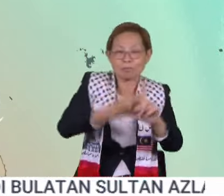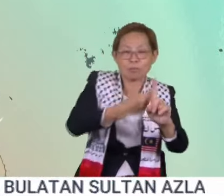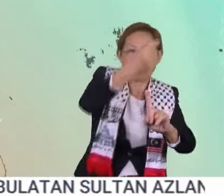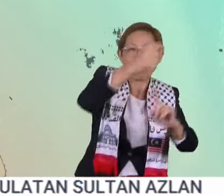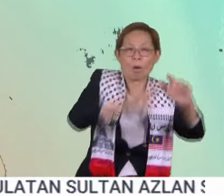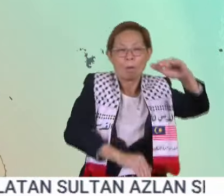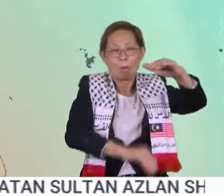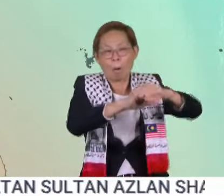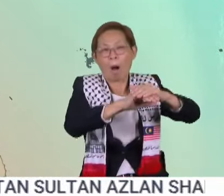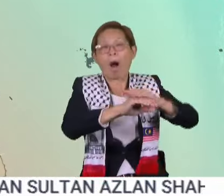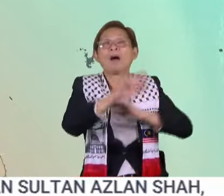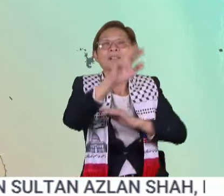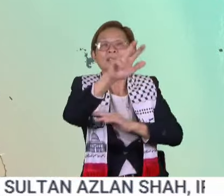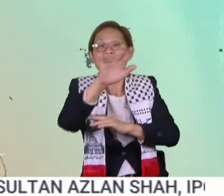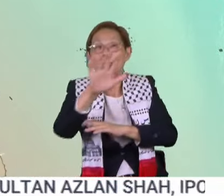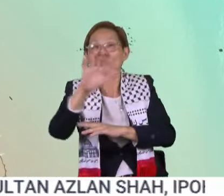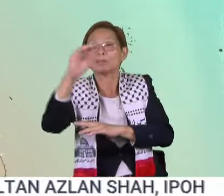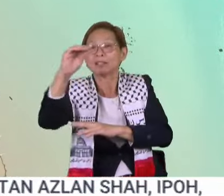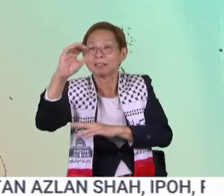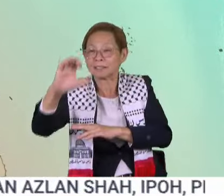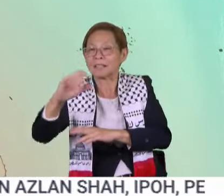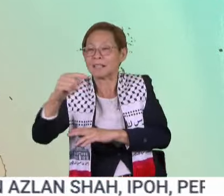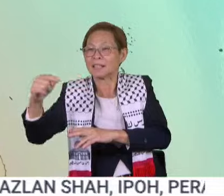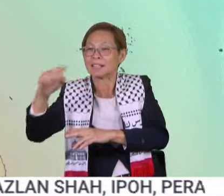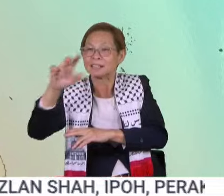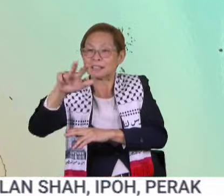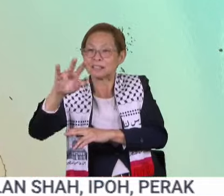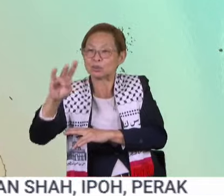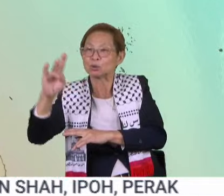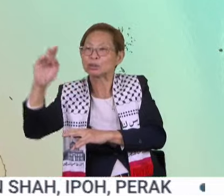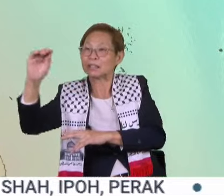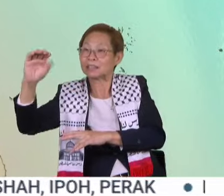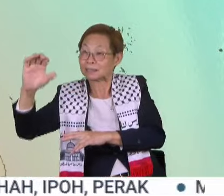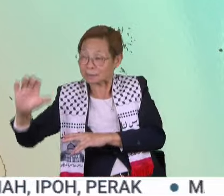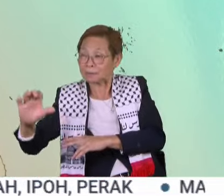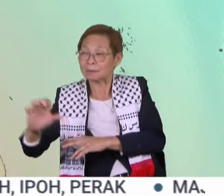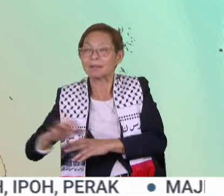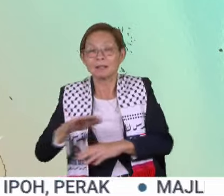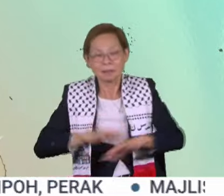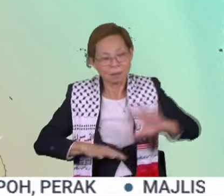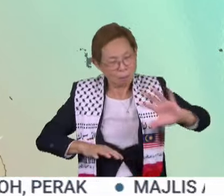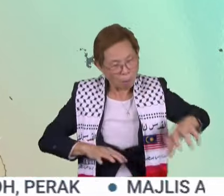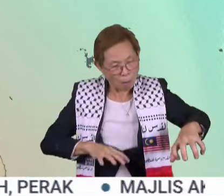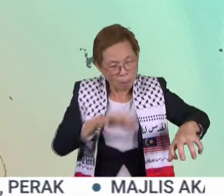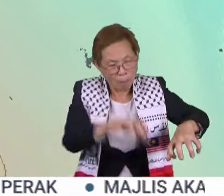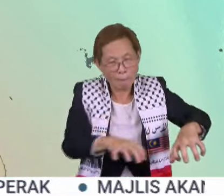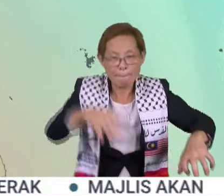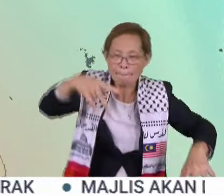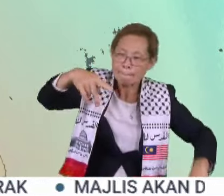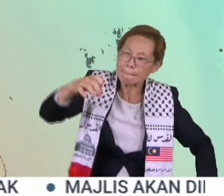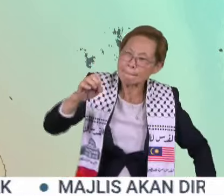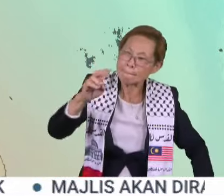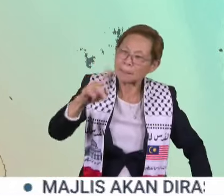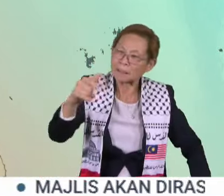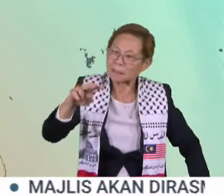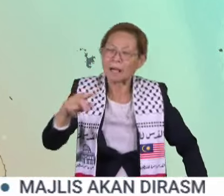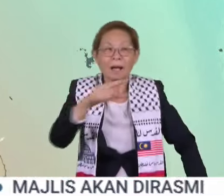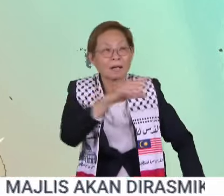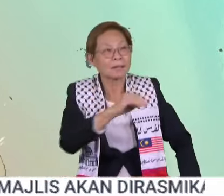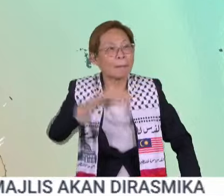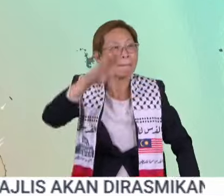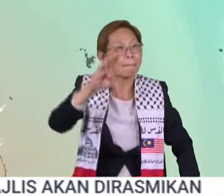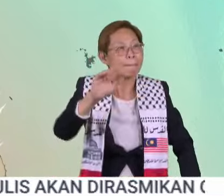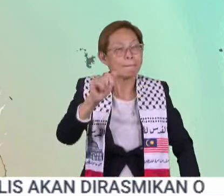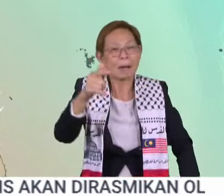sekitar 35 hingga 37 darjah Celsius, iaitu di kawasan Pendang dan Baling Kedah,